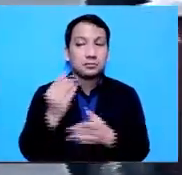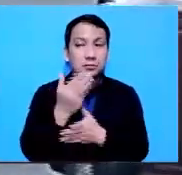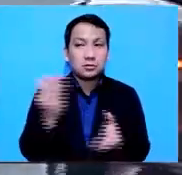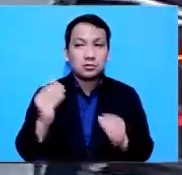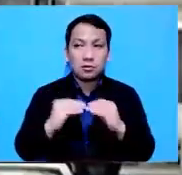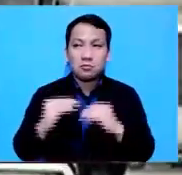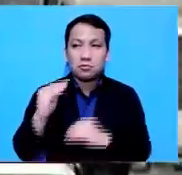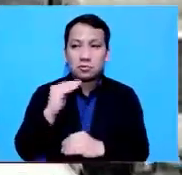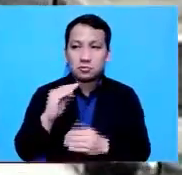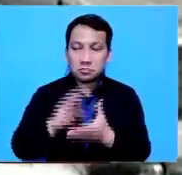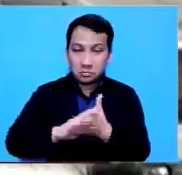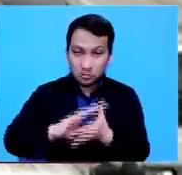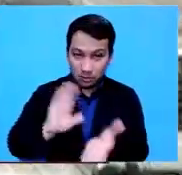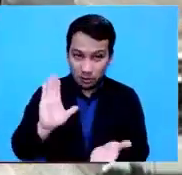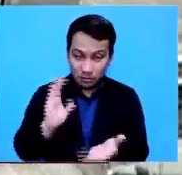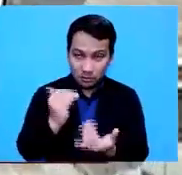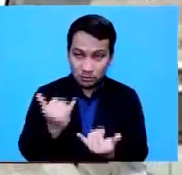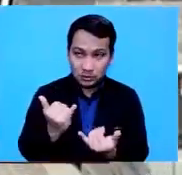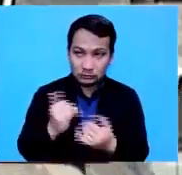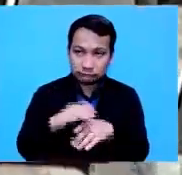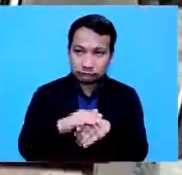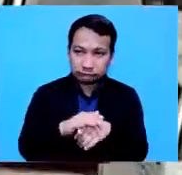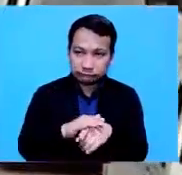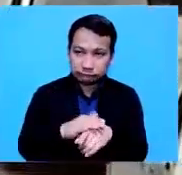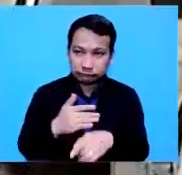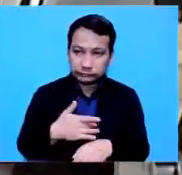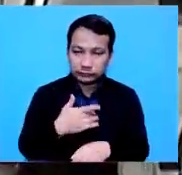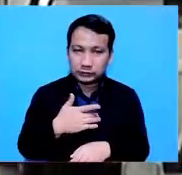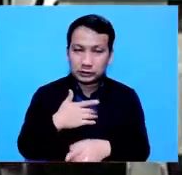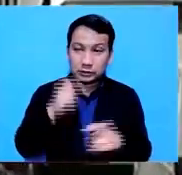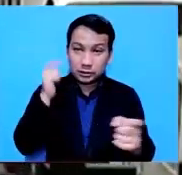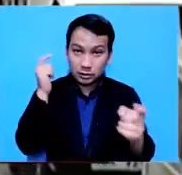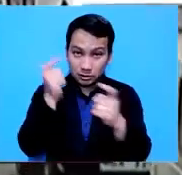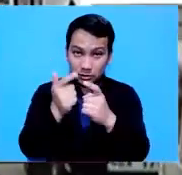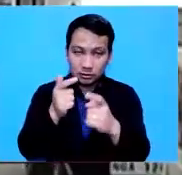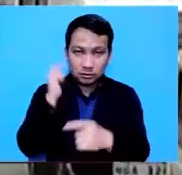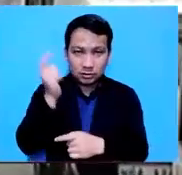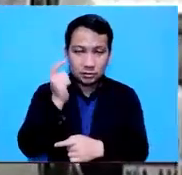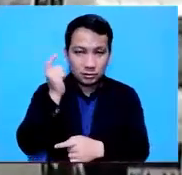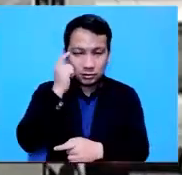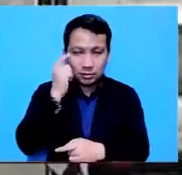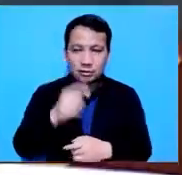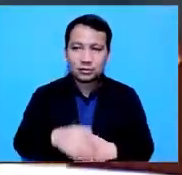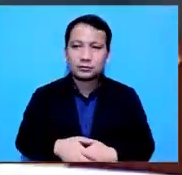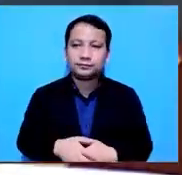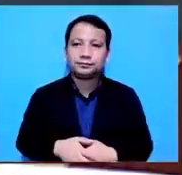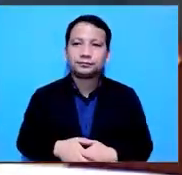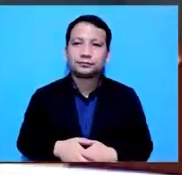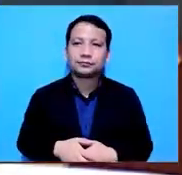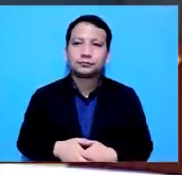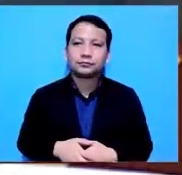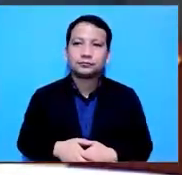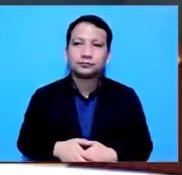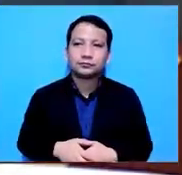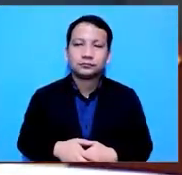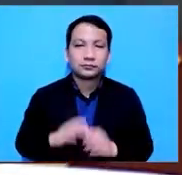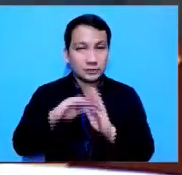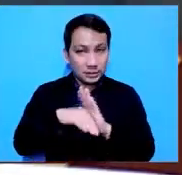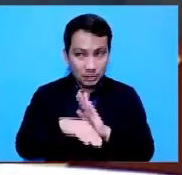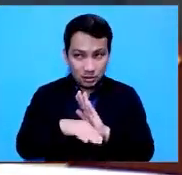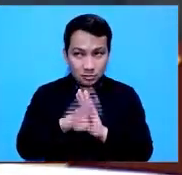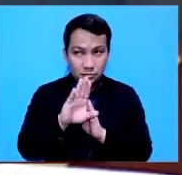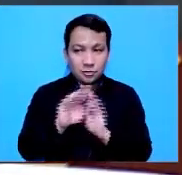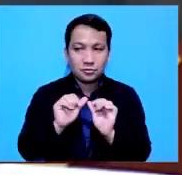raw bago maramdaman ang pagbagal ng inflation doon sa target ng gobyerno. The inflation path will continue